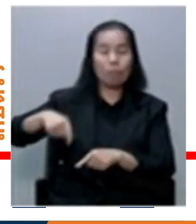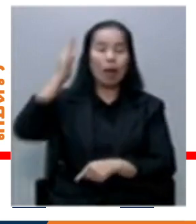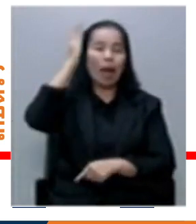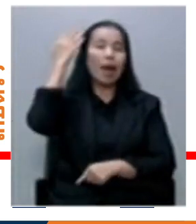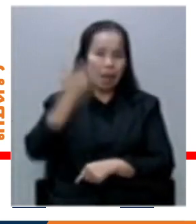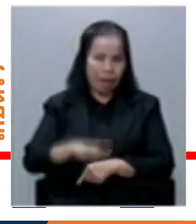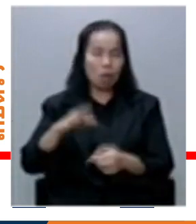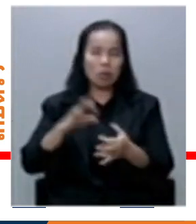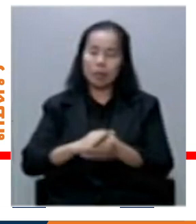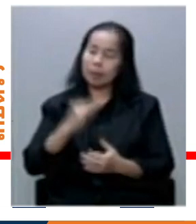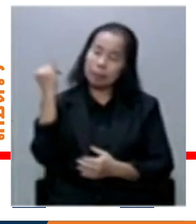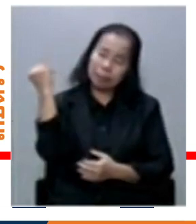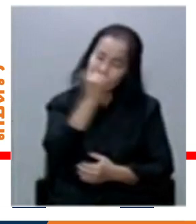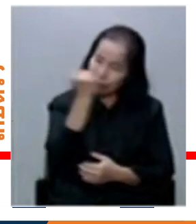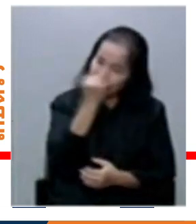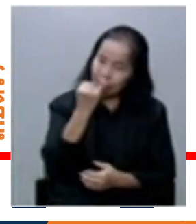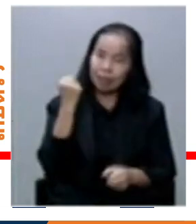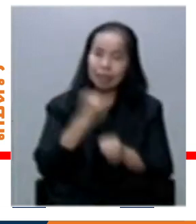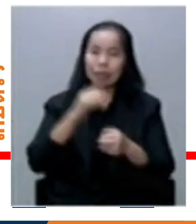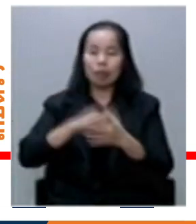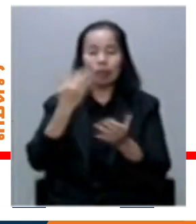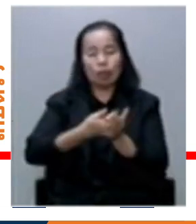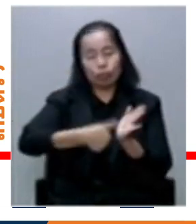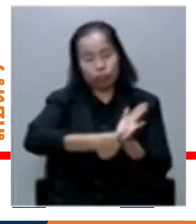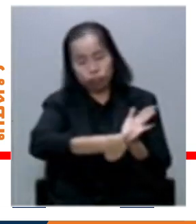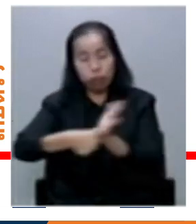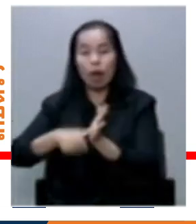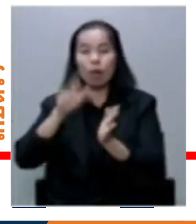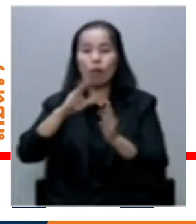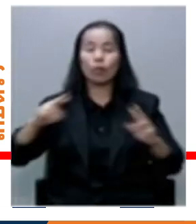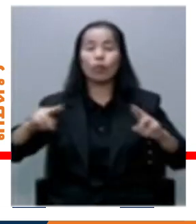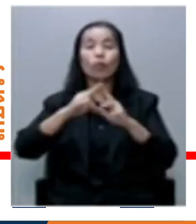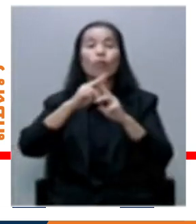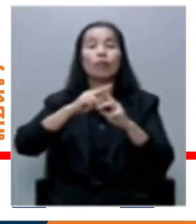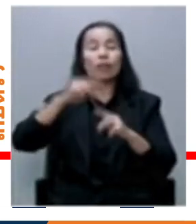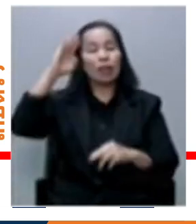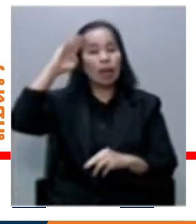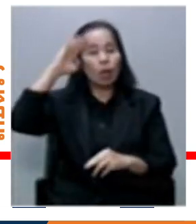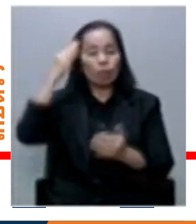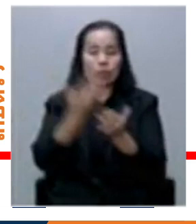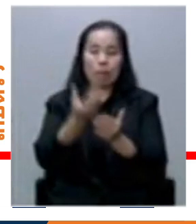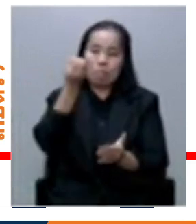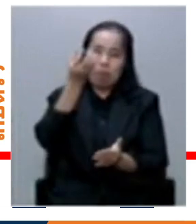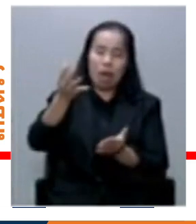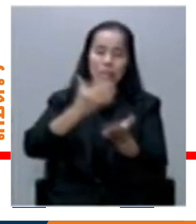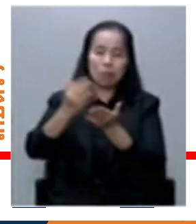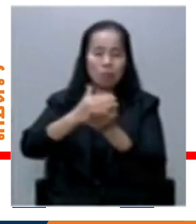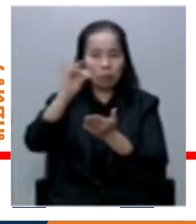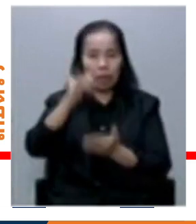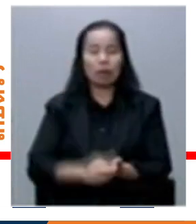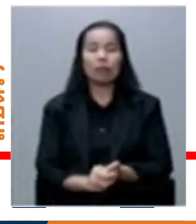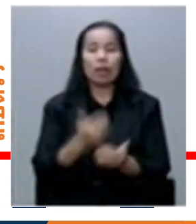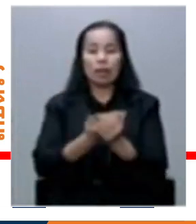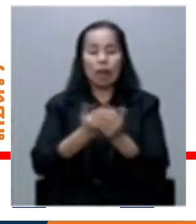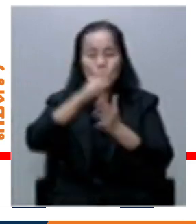งความเลวร้ายของการก่อหนี้ผูกพันนะครับของกระทรวงกลาโหมที่สูงนะครับถึง